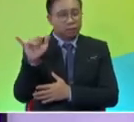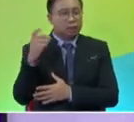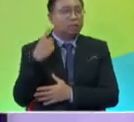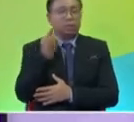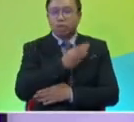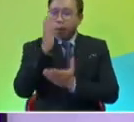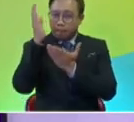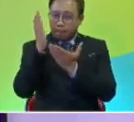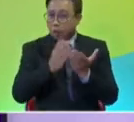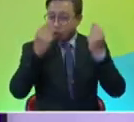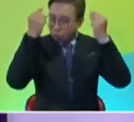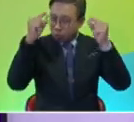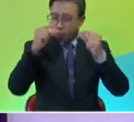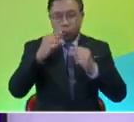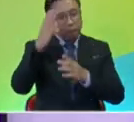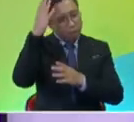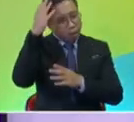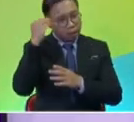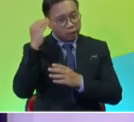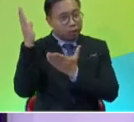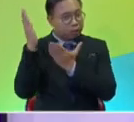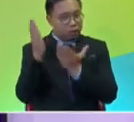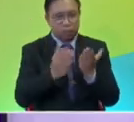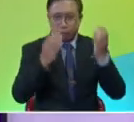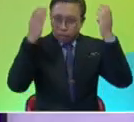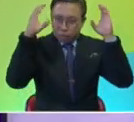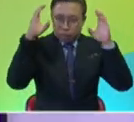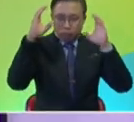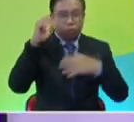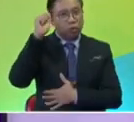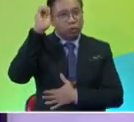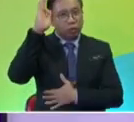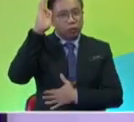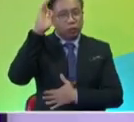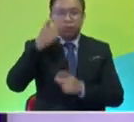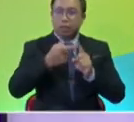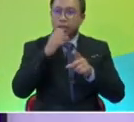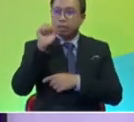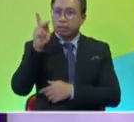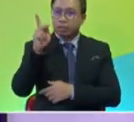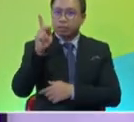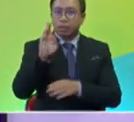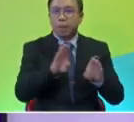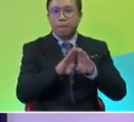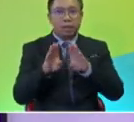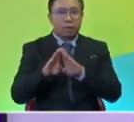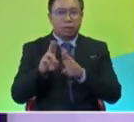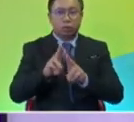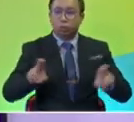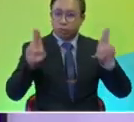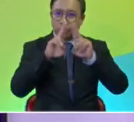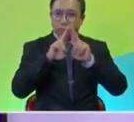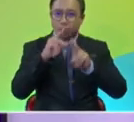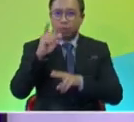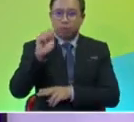cukup luas pengalamannya hari ini kita persilakan Cikgu Ahmad Afiq Alfandi Ahmad ruzi dari sk Bandar utama Damansara du Petaling